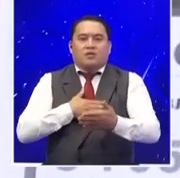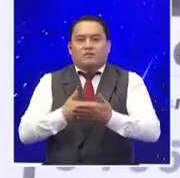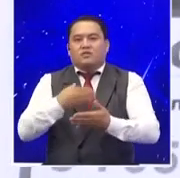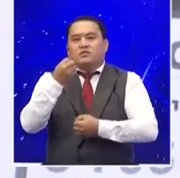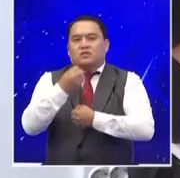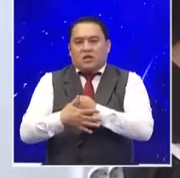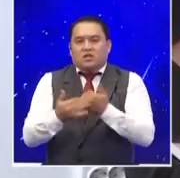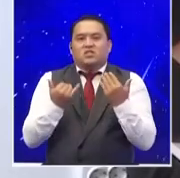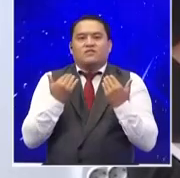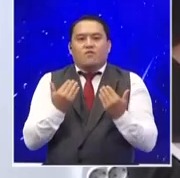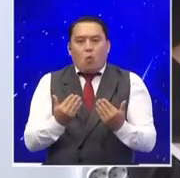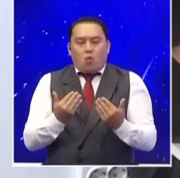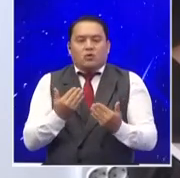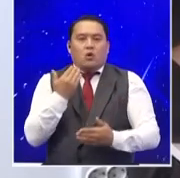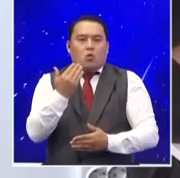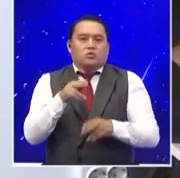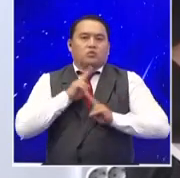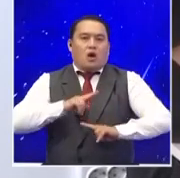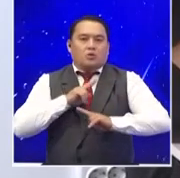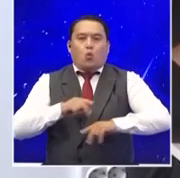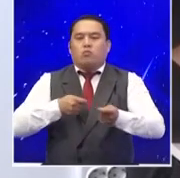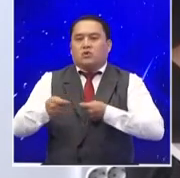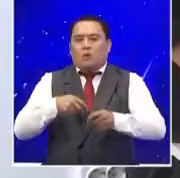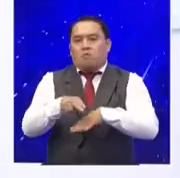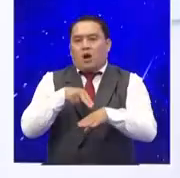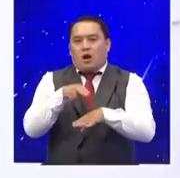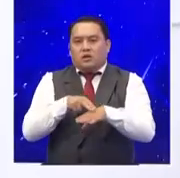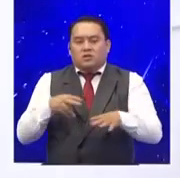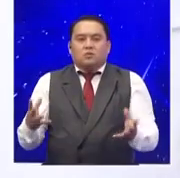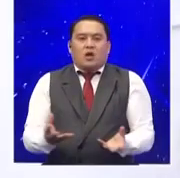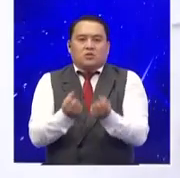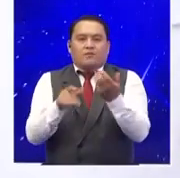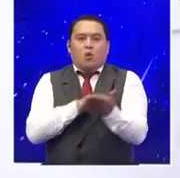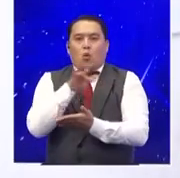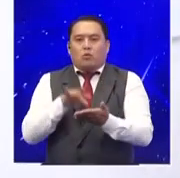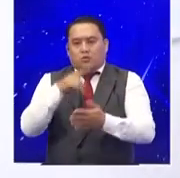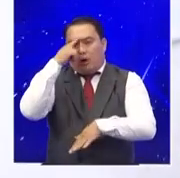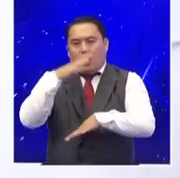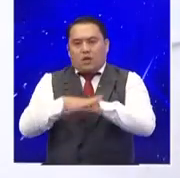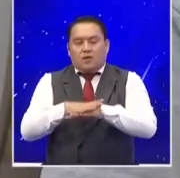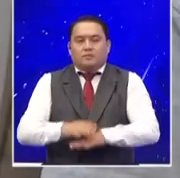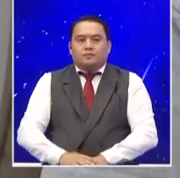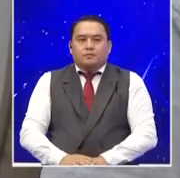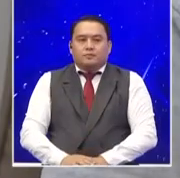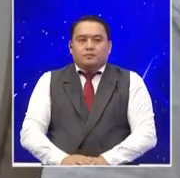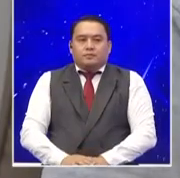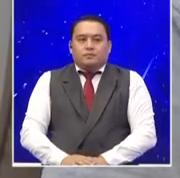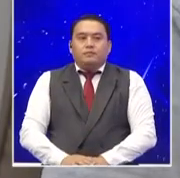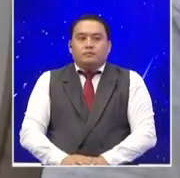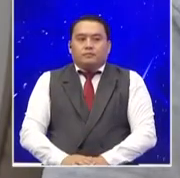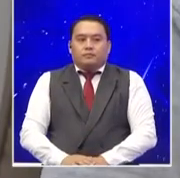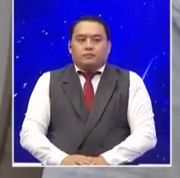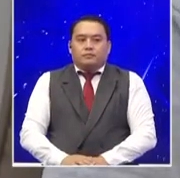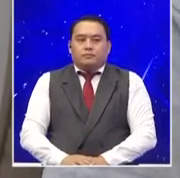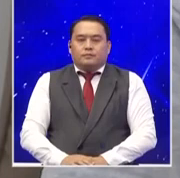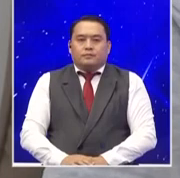центра. На сегодняшний день «Лидер КЗ» сотрудничает с управлением полиции, спасателями, горакиматом и СМИ. Глава государства отметил